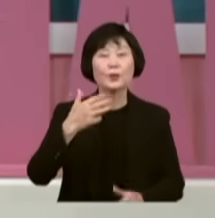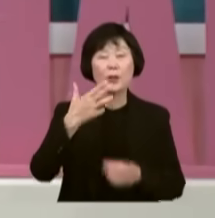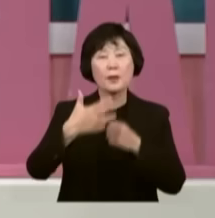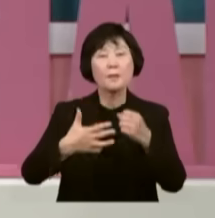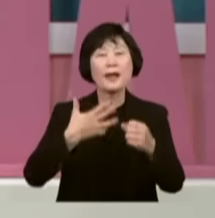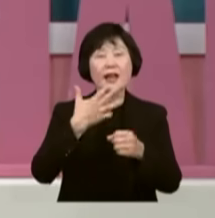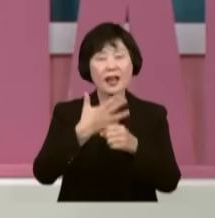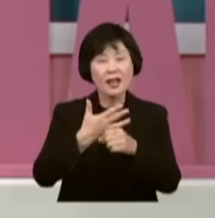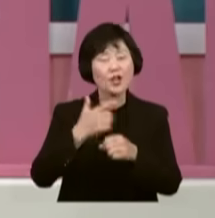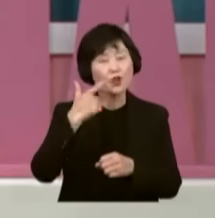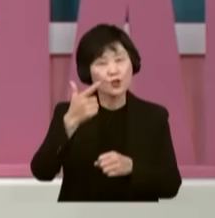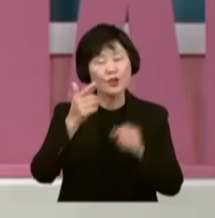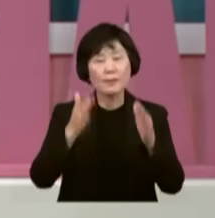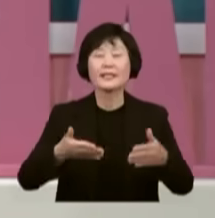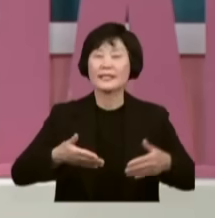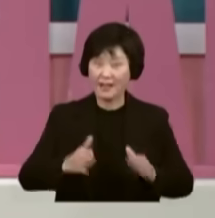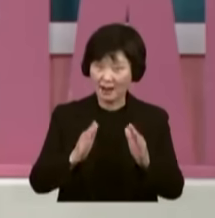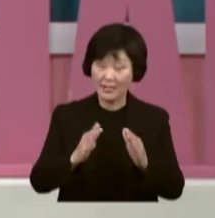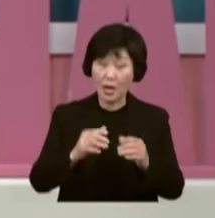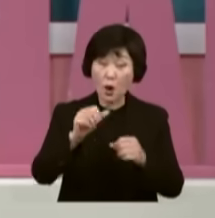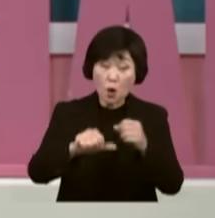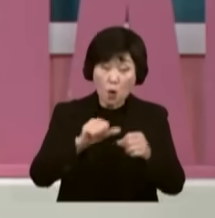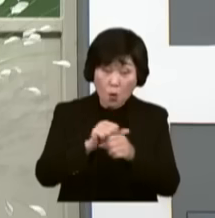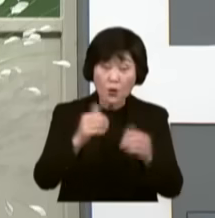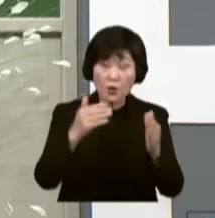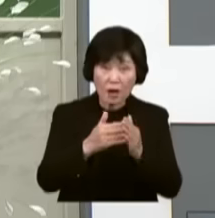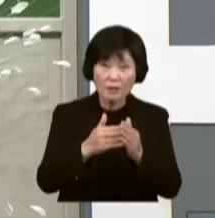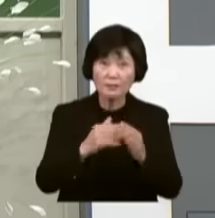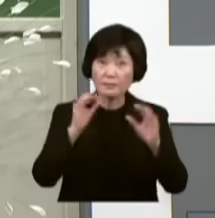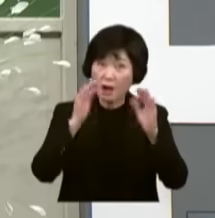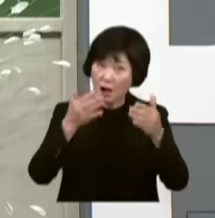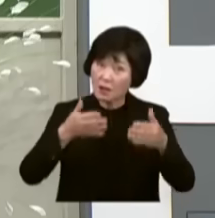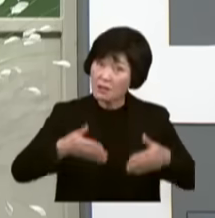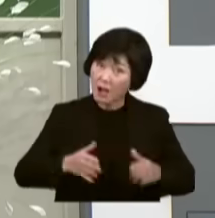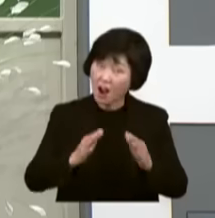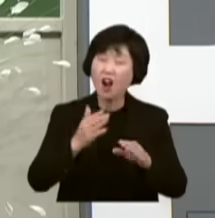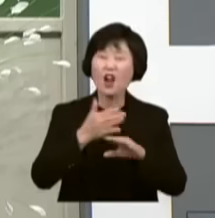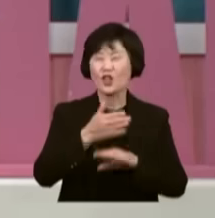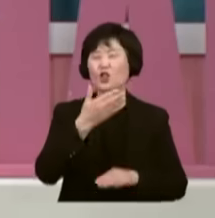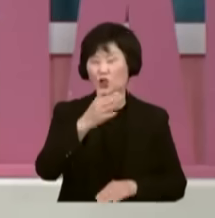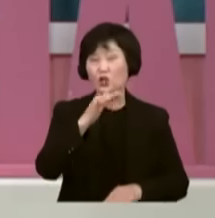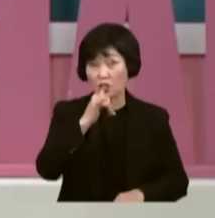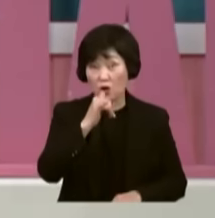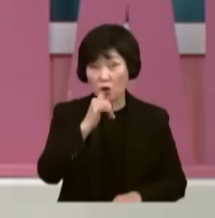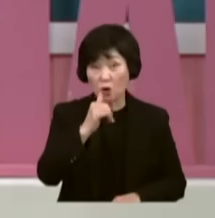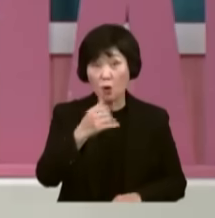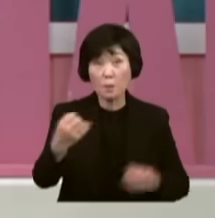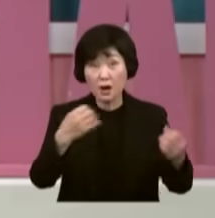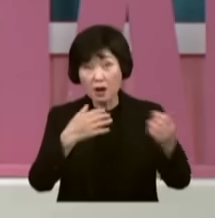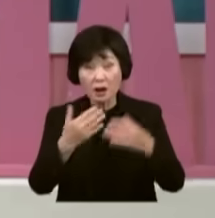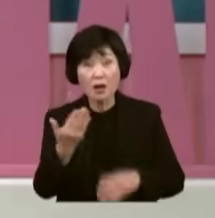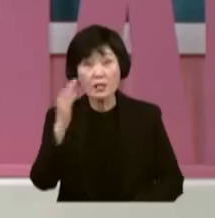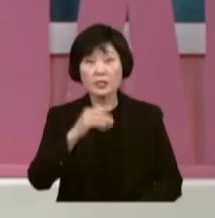거의 이제 5년까지는 누구나가 늦을 수도 있다 뭐 이렇게 생각했지만 5년이 6년 되고 6년이 7년 되고